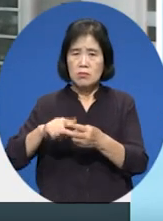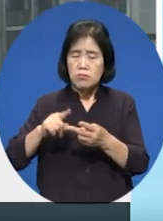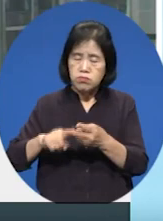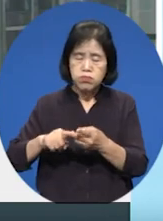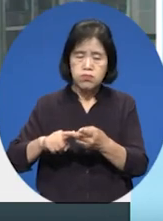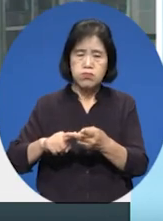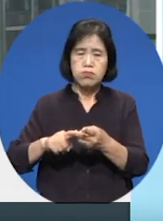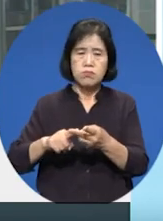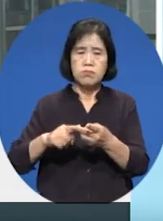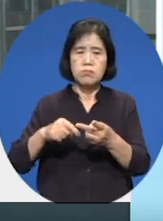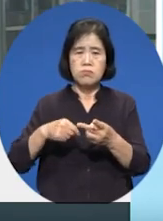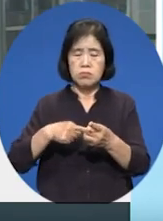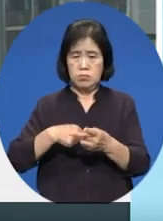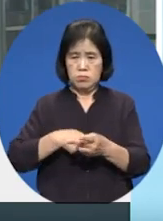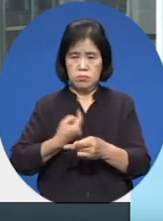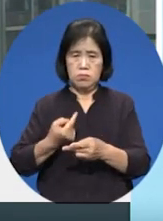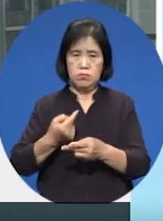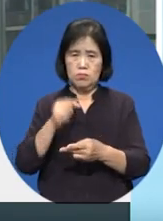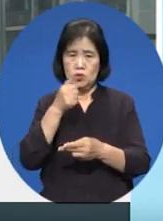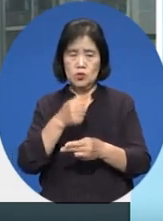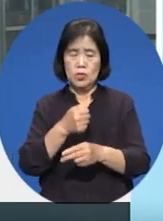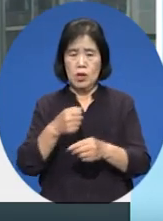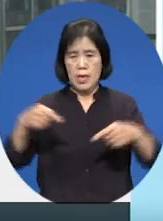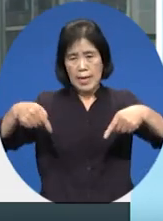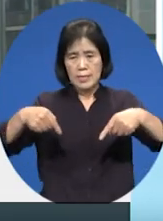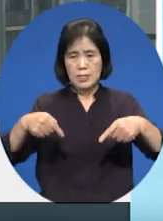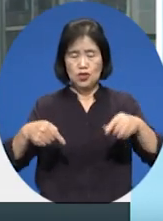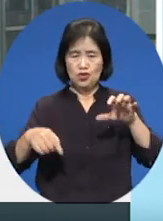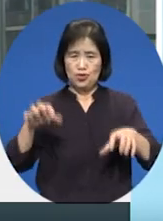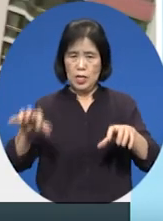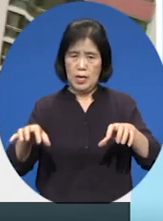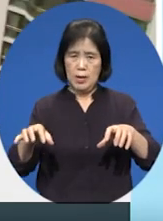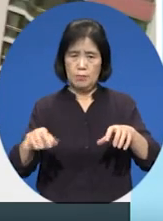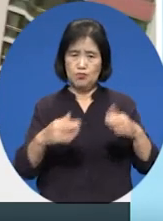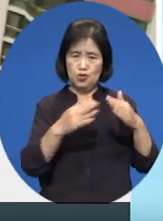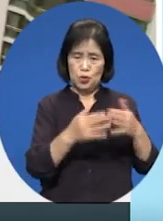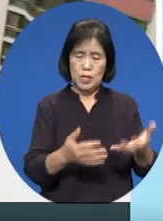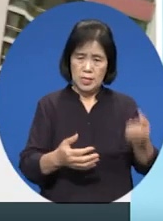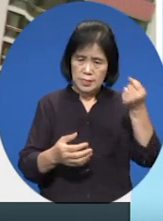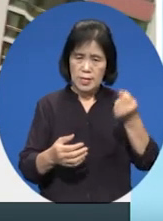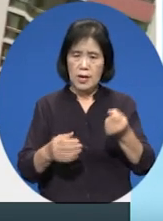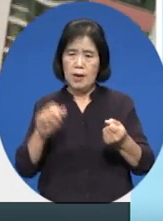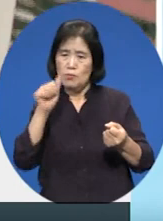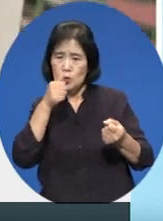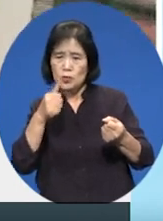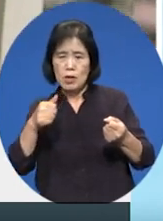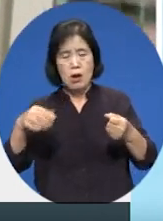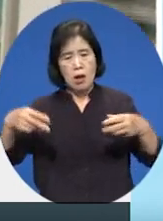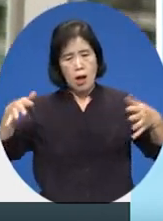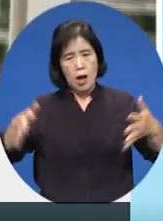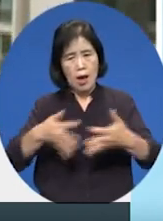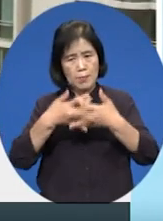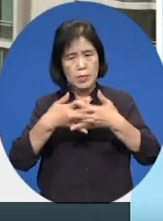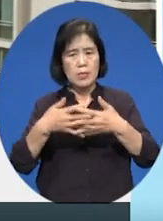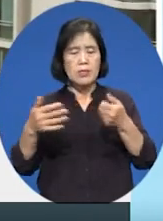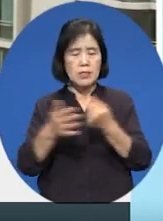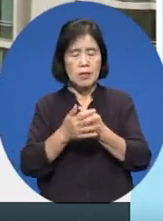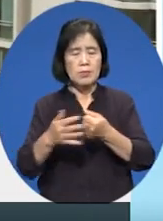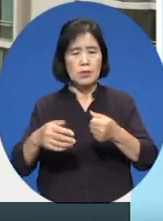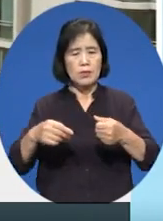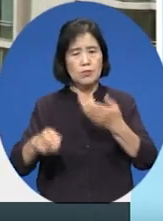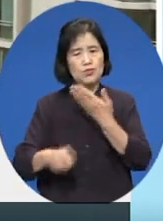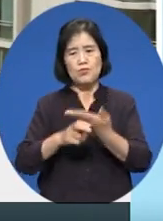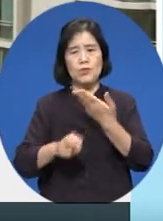받든 네. 그건 어차피 이제 그 양자 간의 그 어떤 합의에 의해서 결정되는 거기 때문에 불법은 아니라고 볼 수가 있는